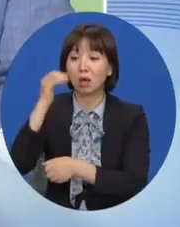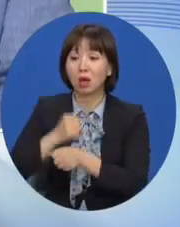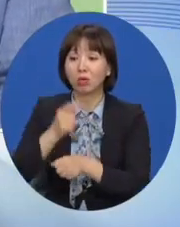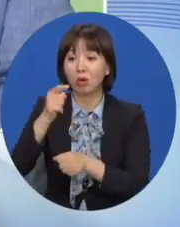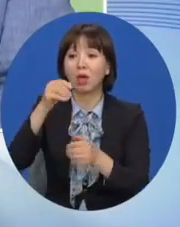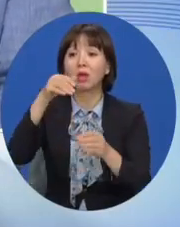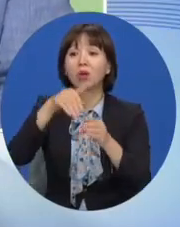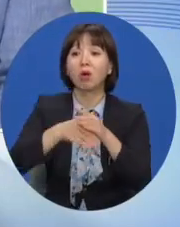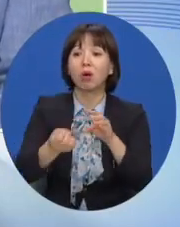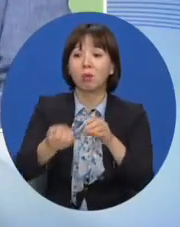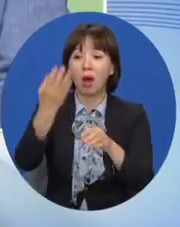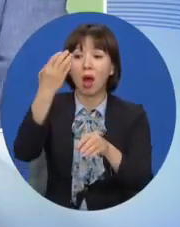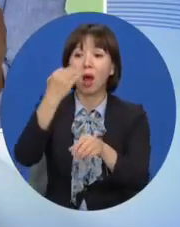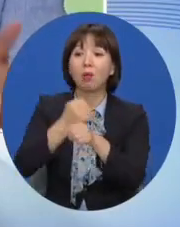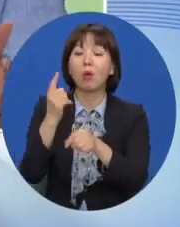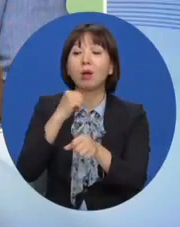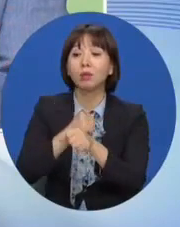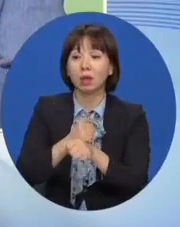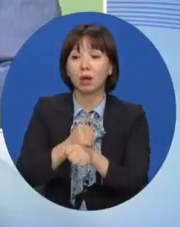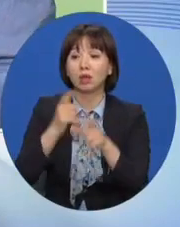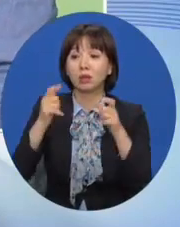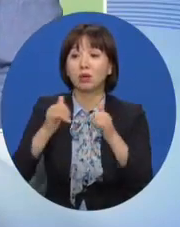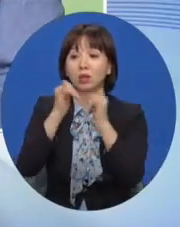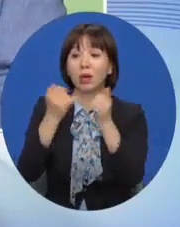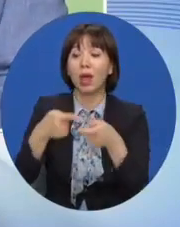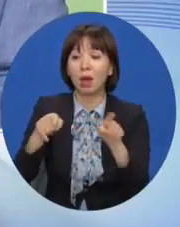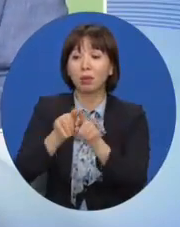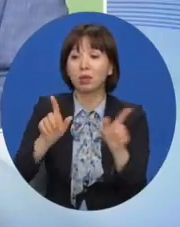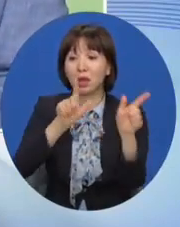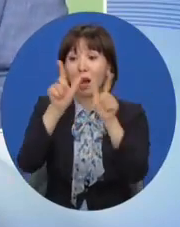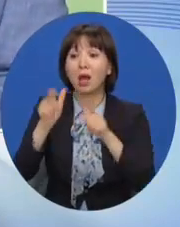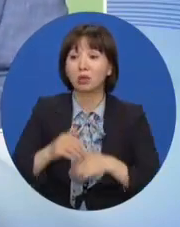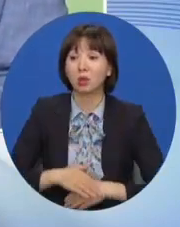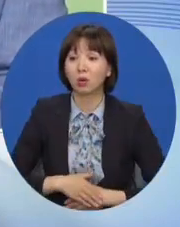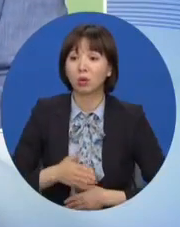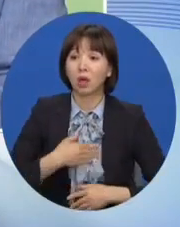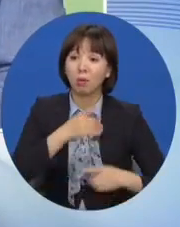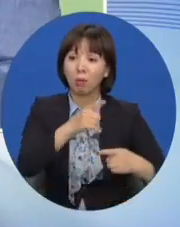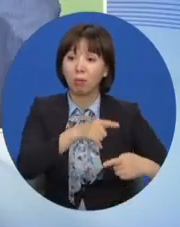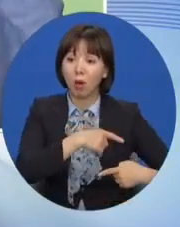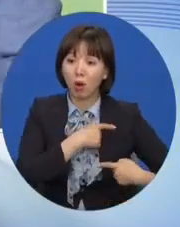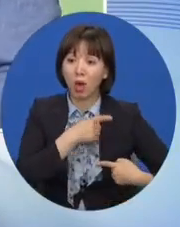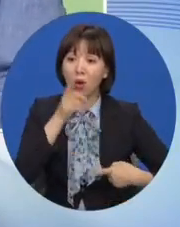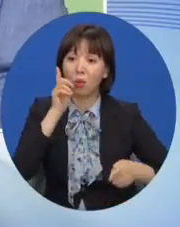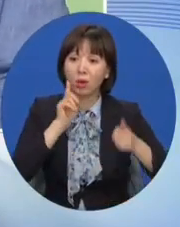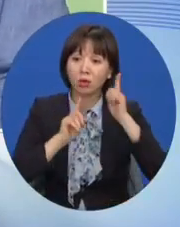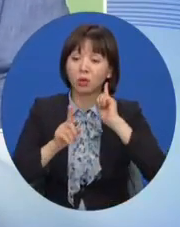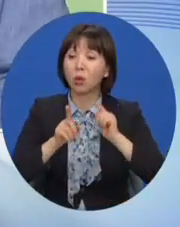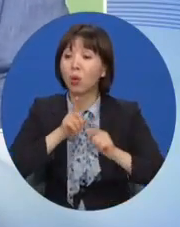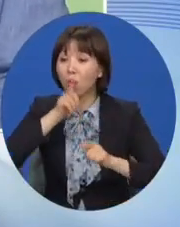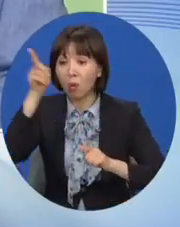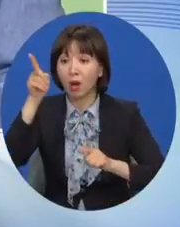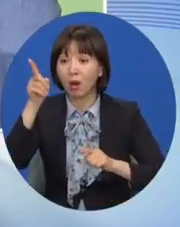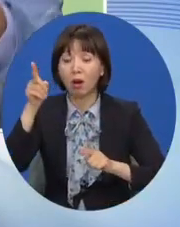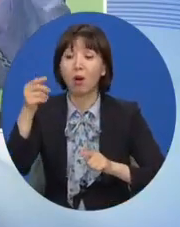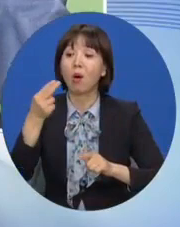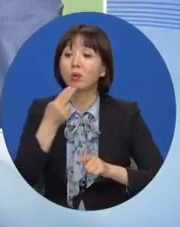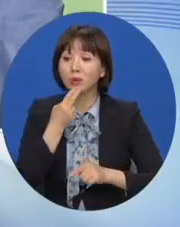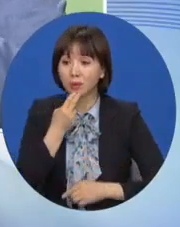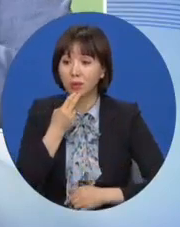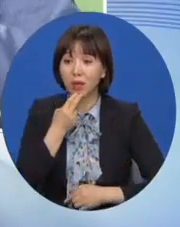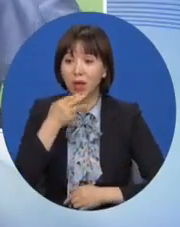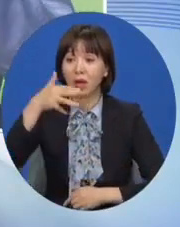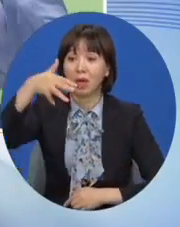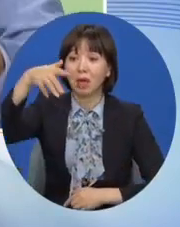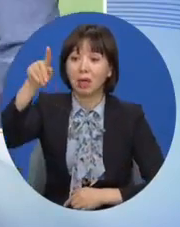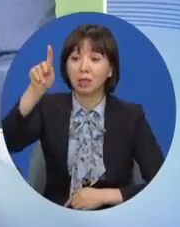선거에 이긴들 뭐합니까? 지역사회가 같이 살아야죠. 제가 명예훼손으로 고발당한 사실 없습니다.